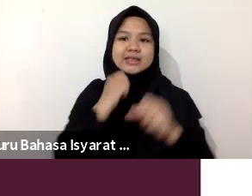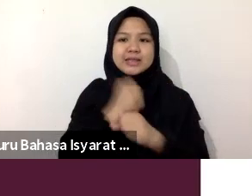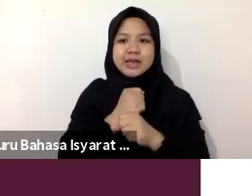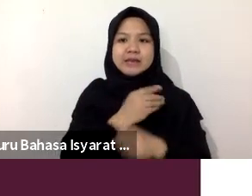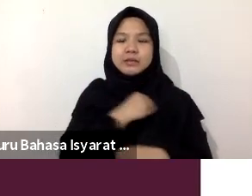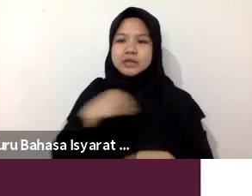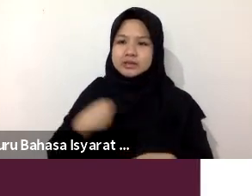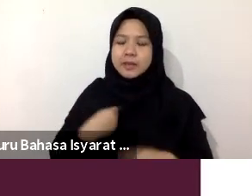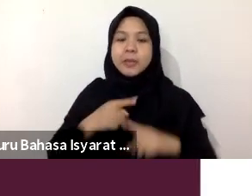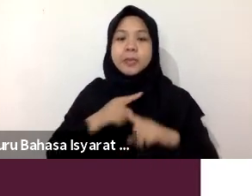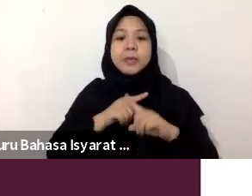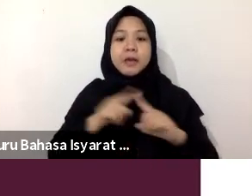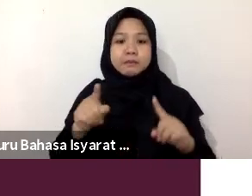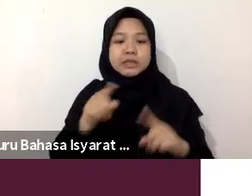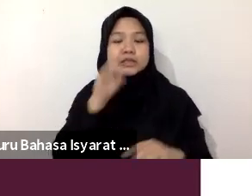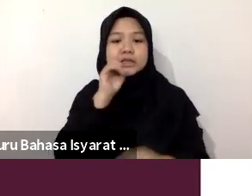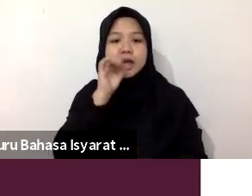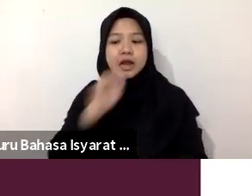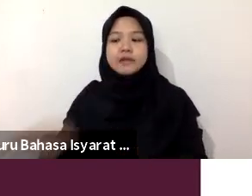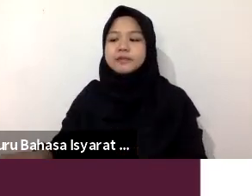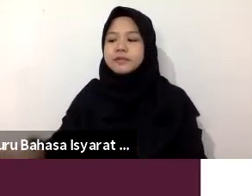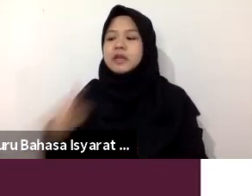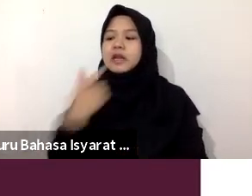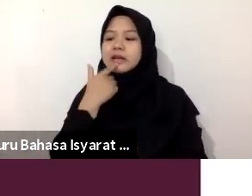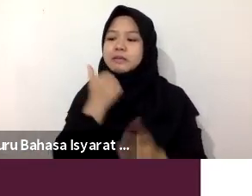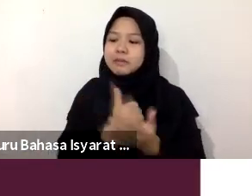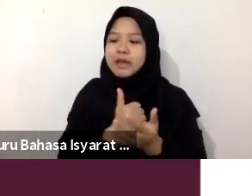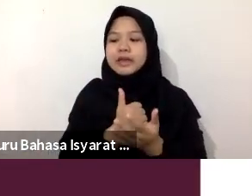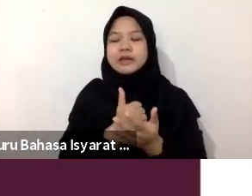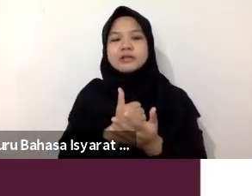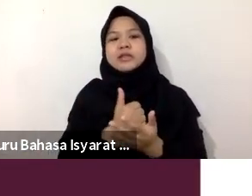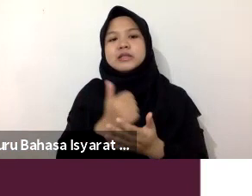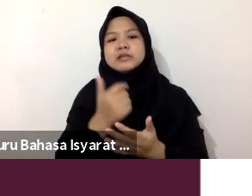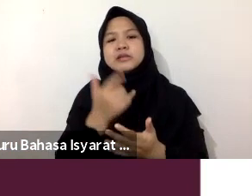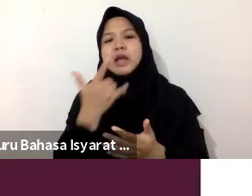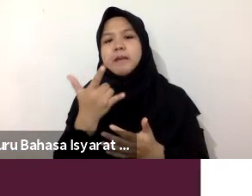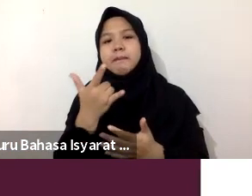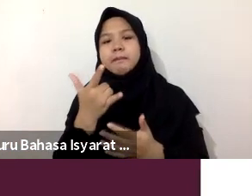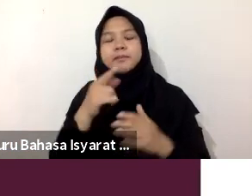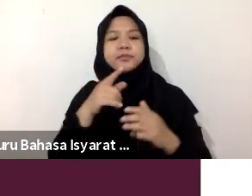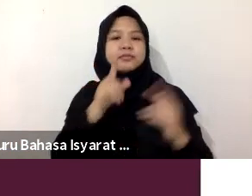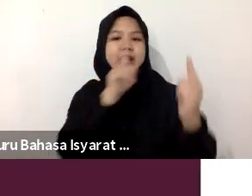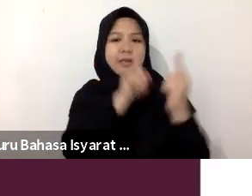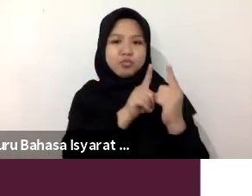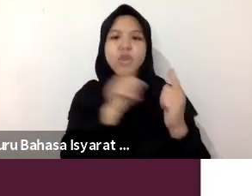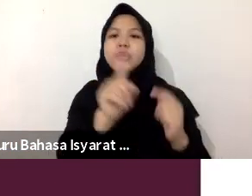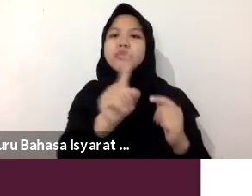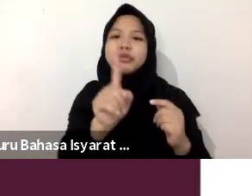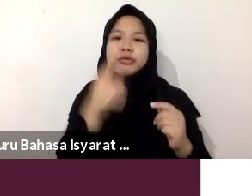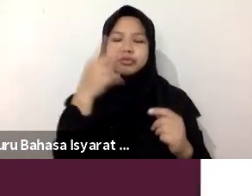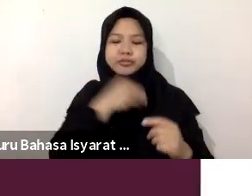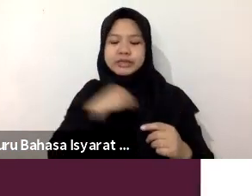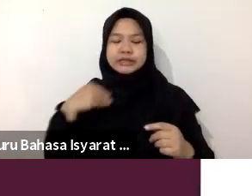Tetapi kemudian disarankan lebih baik dari trimester pertama tetap dilakukan tatap muka dulu untuk memeriksakan